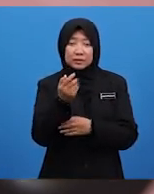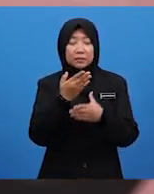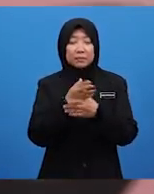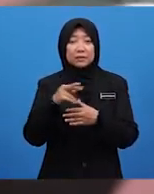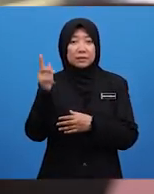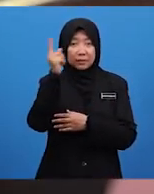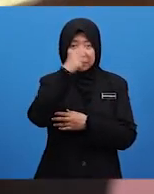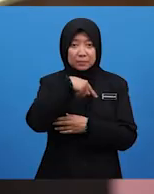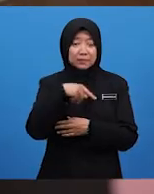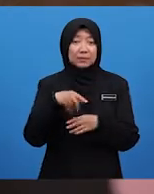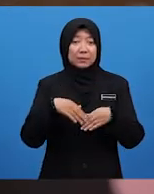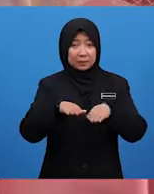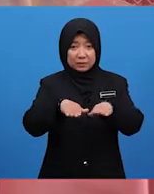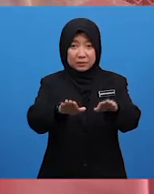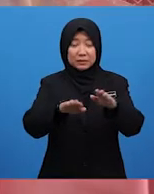bahagian hadapan mesin.